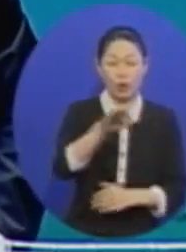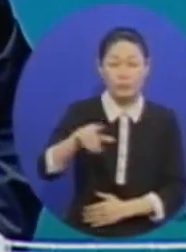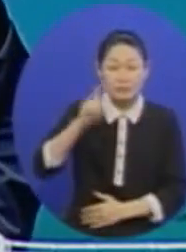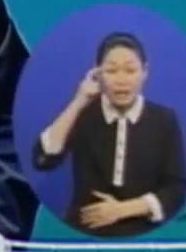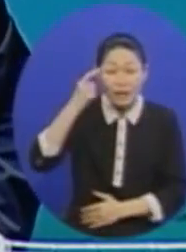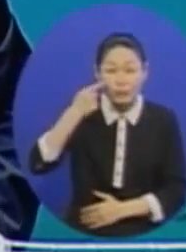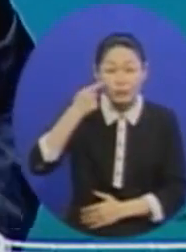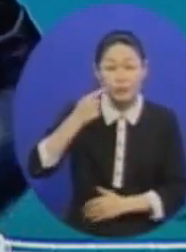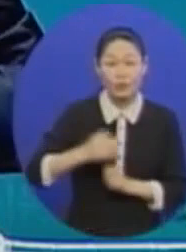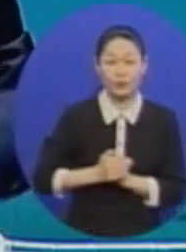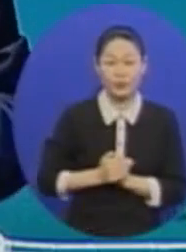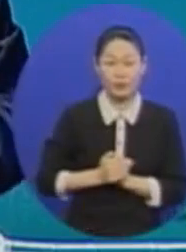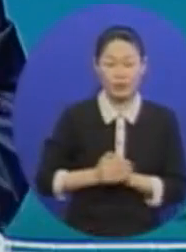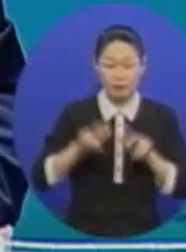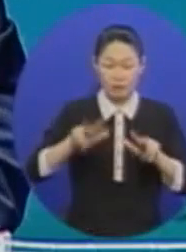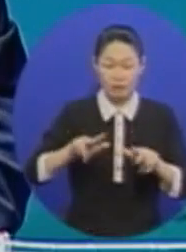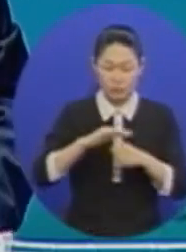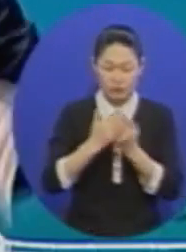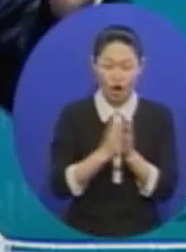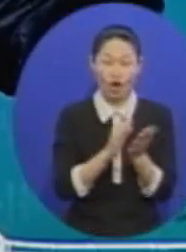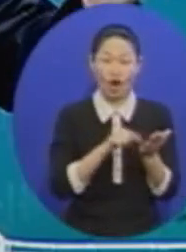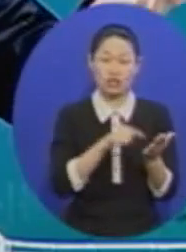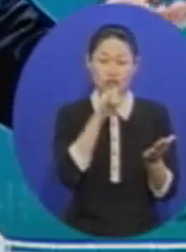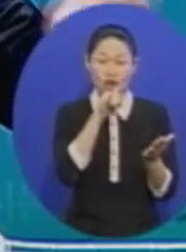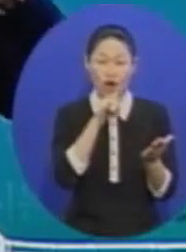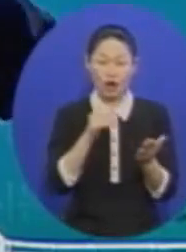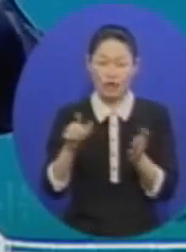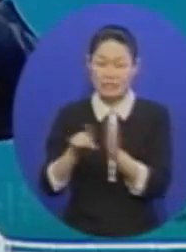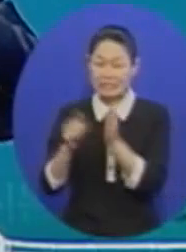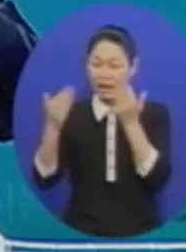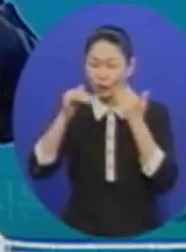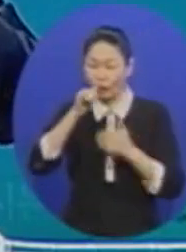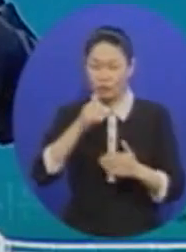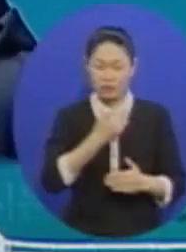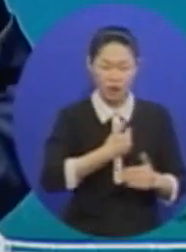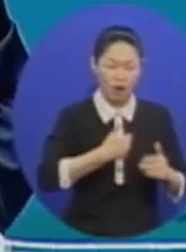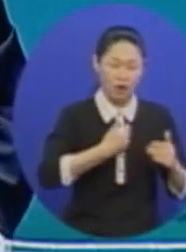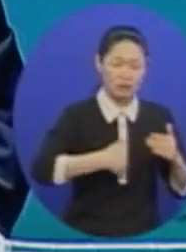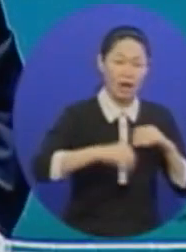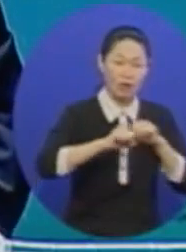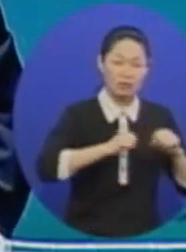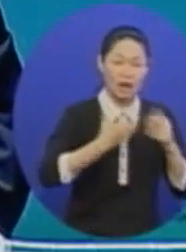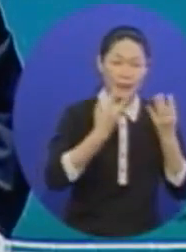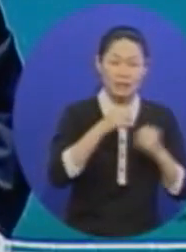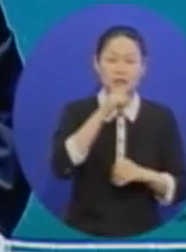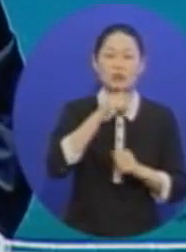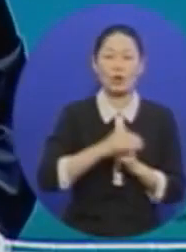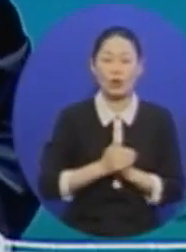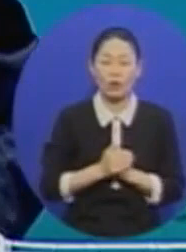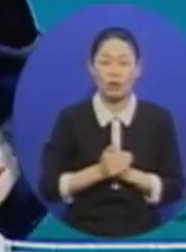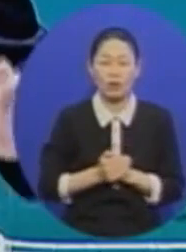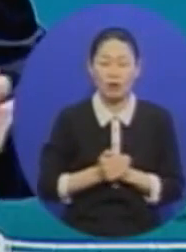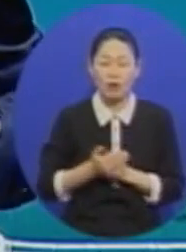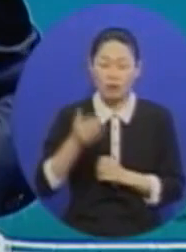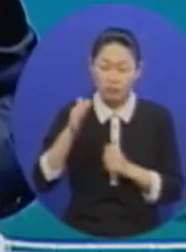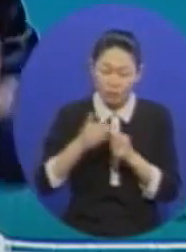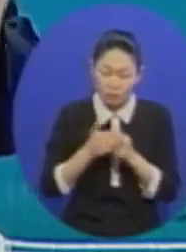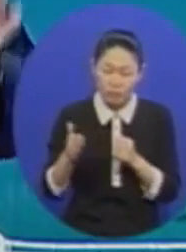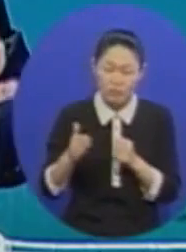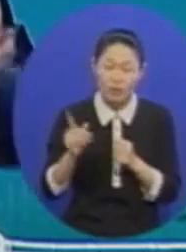보세요 지금은 성경도 있어요 신학교 돼 있어요 사역자들 도 많아요 그러다 보니 그래도